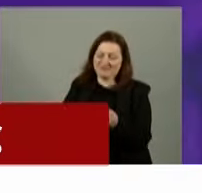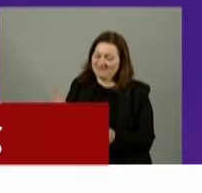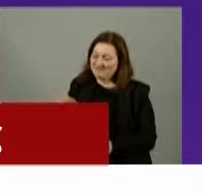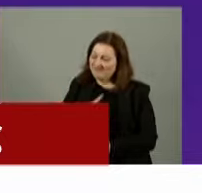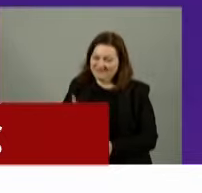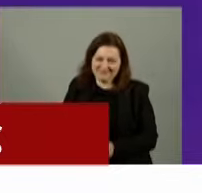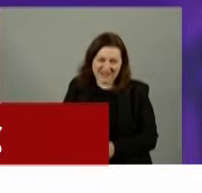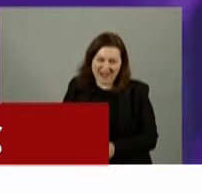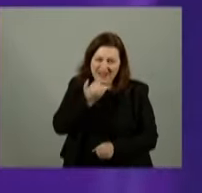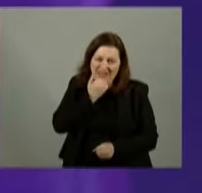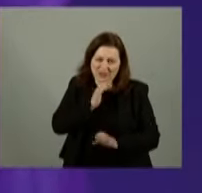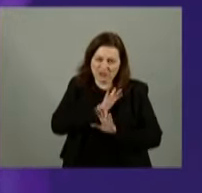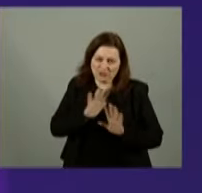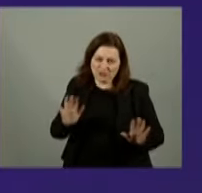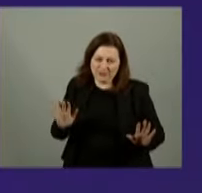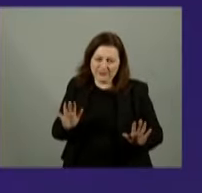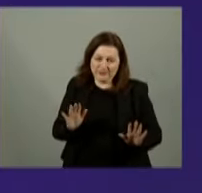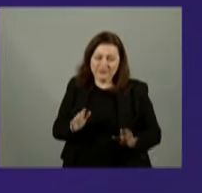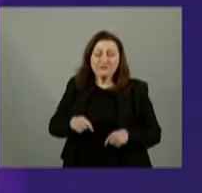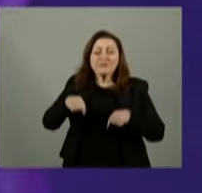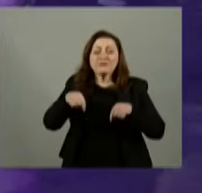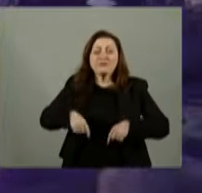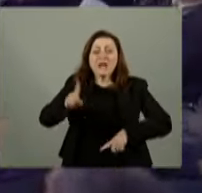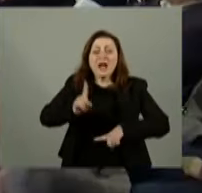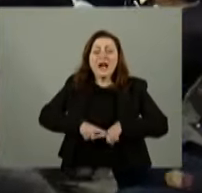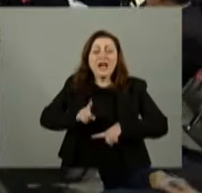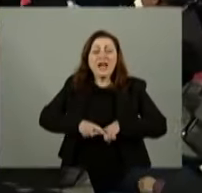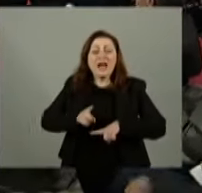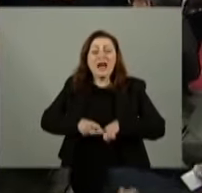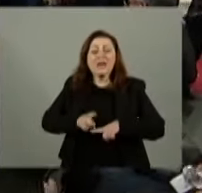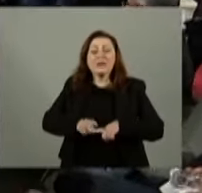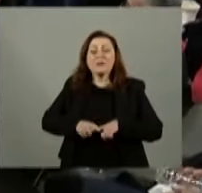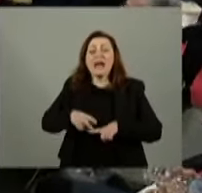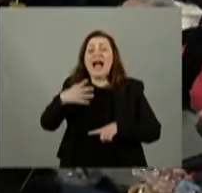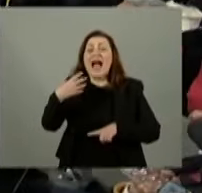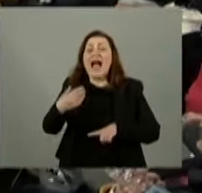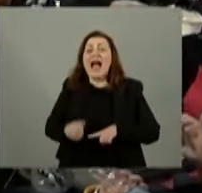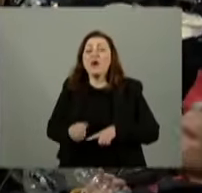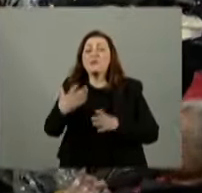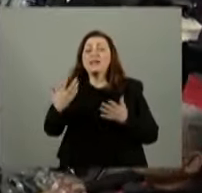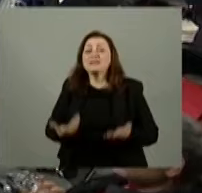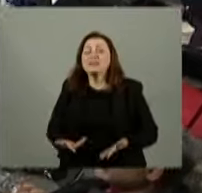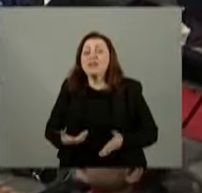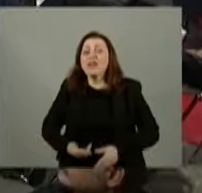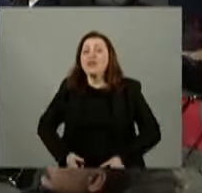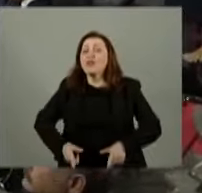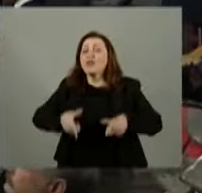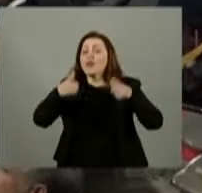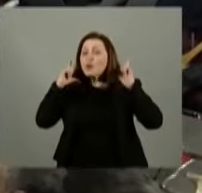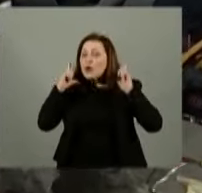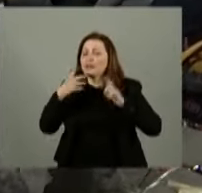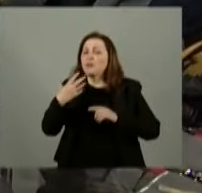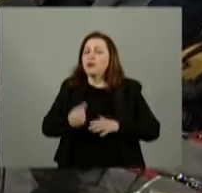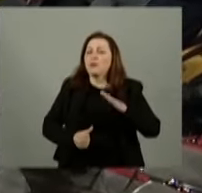ενότητα, για την προστασία της ταυτότητας ο ΣΥΡΙΖΑ κτλ. Αλλά κανείς δεν περίμενε ότι θα πει αυτό το συγκεκριμένο που είπε. Νομίζω